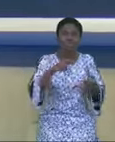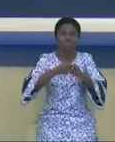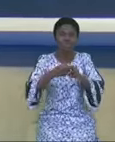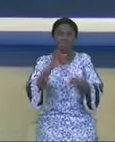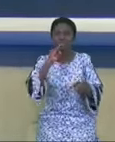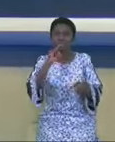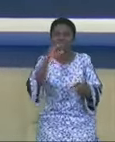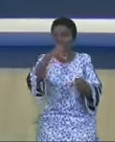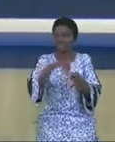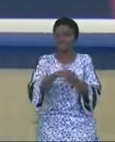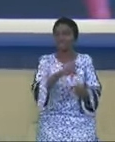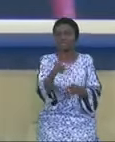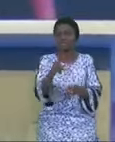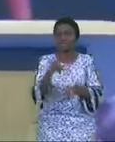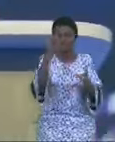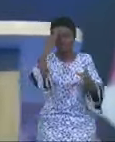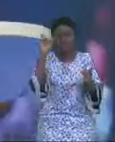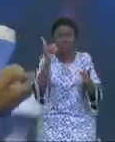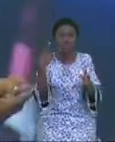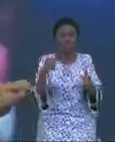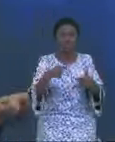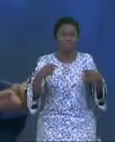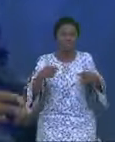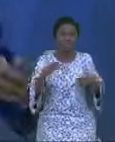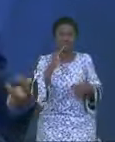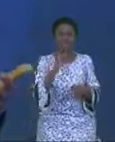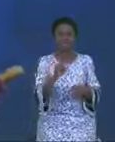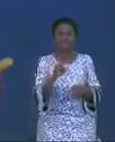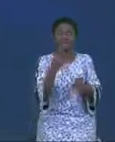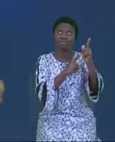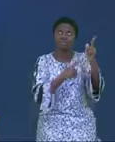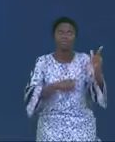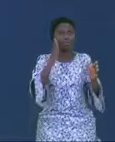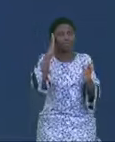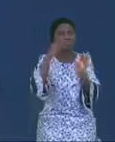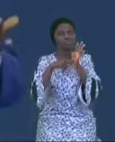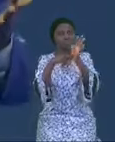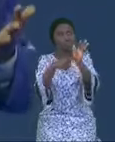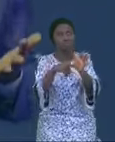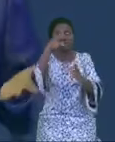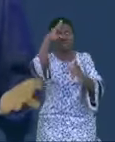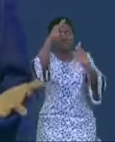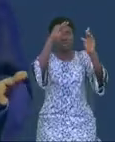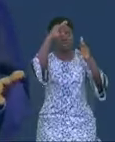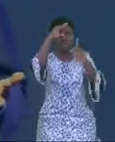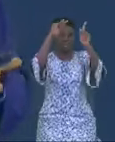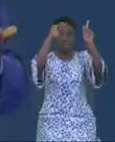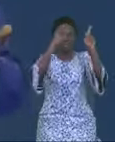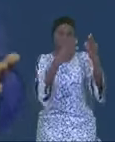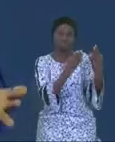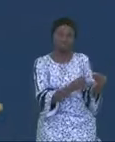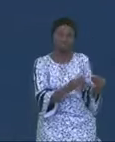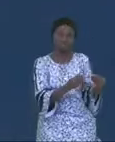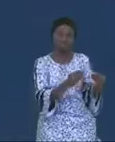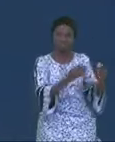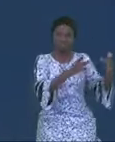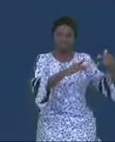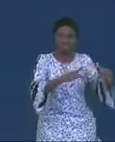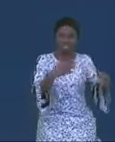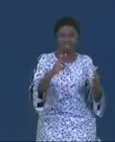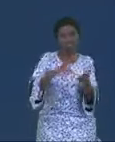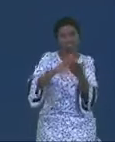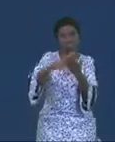il connaît là se trouvent les douleurs et le Seigneur se manifestera de pardon de guérison